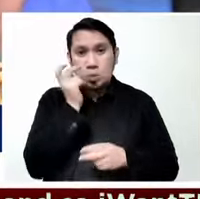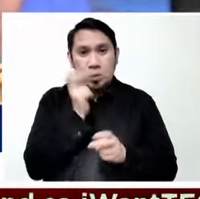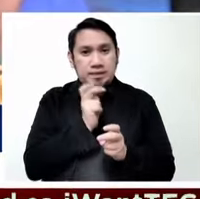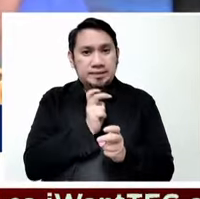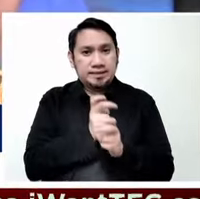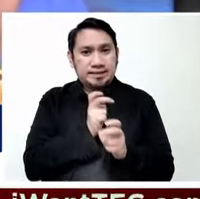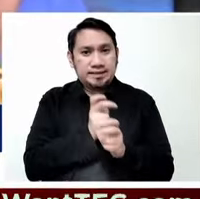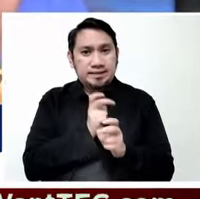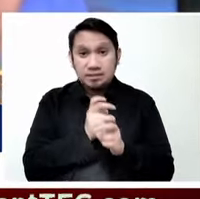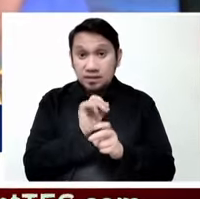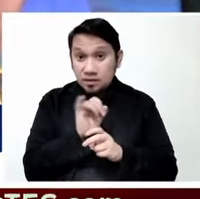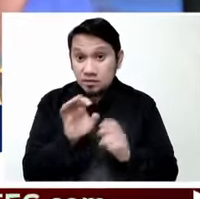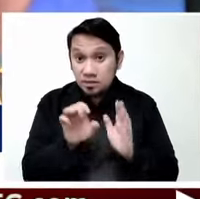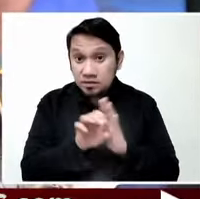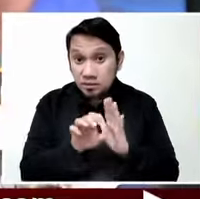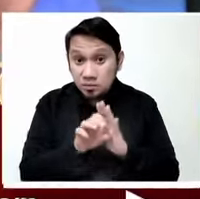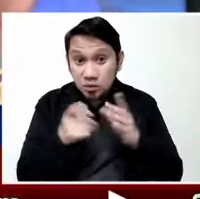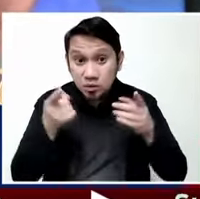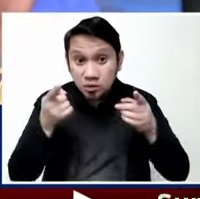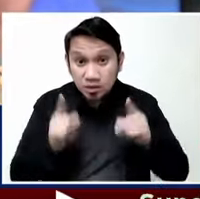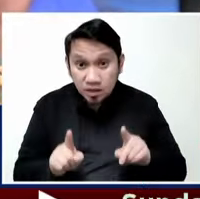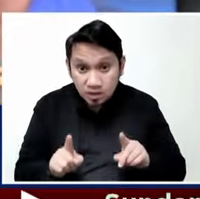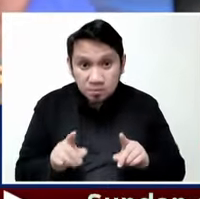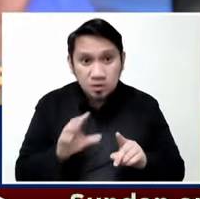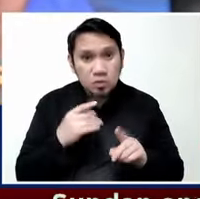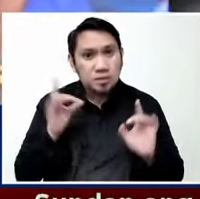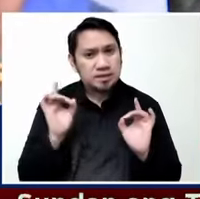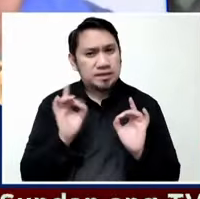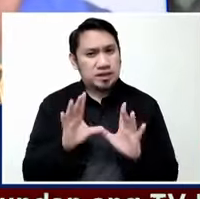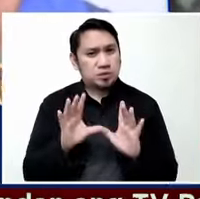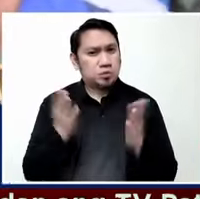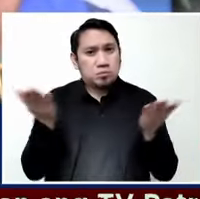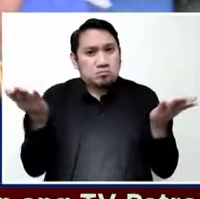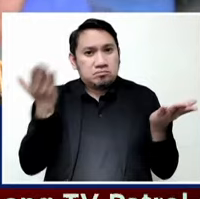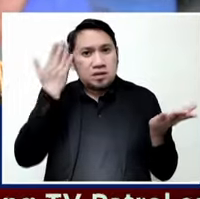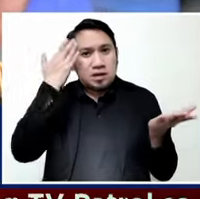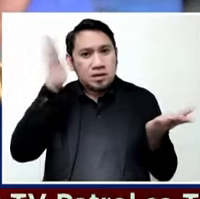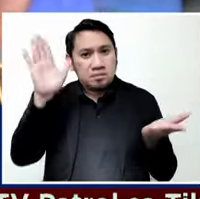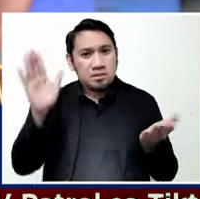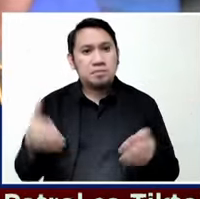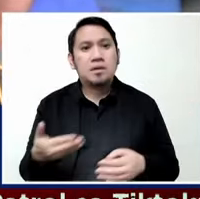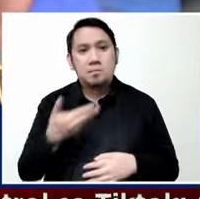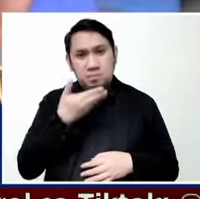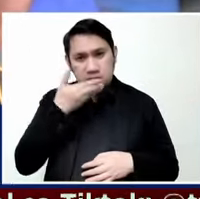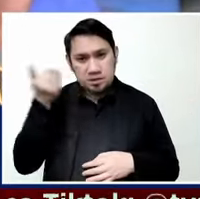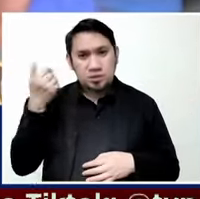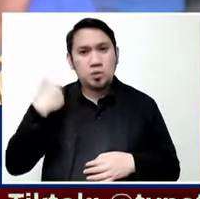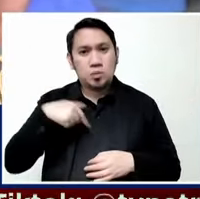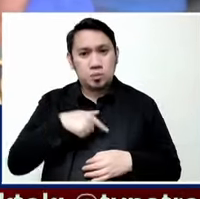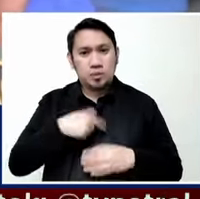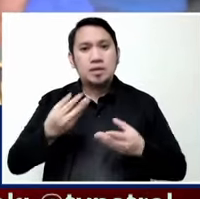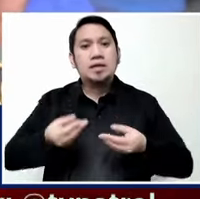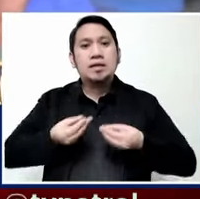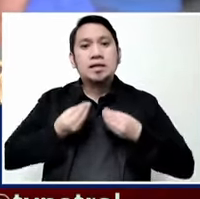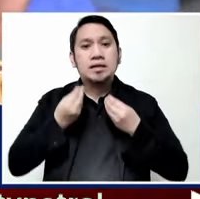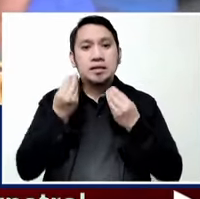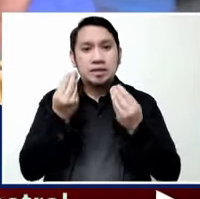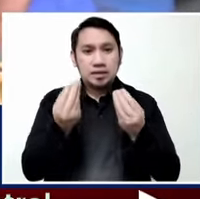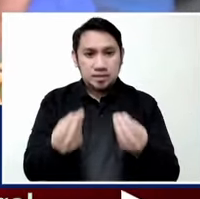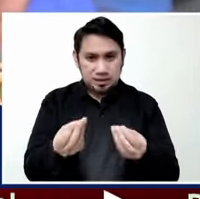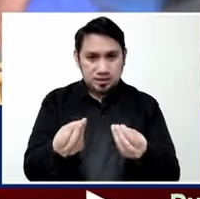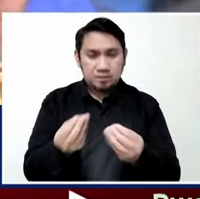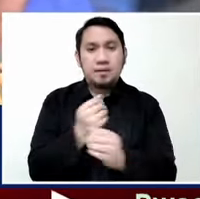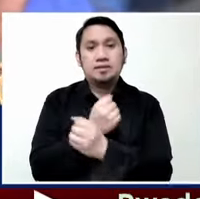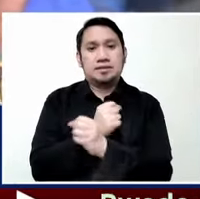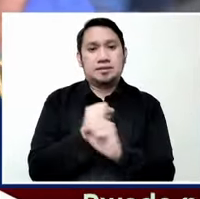may mangyari sa kanya or kung may threat sa kanya, di natin alam. So it's better that we will provide all the appropriate